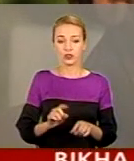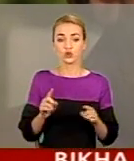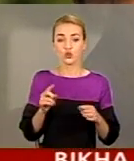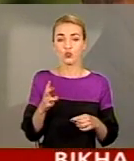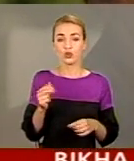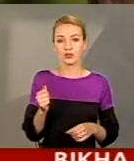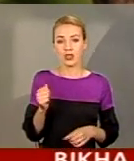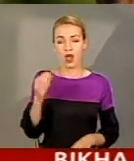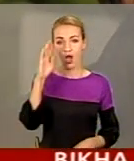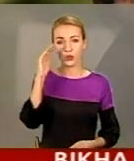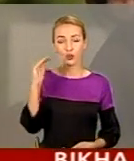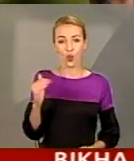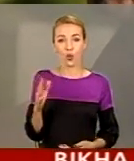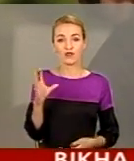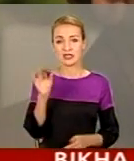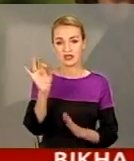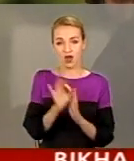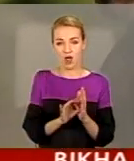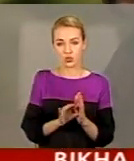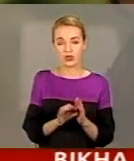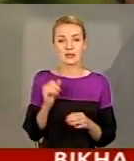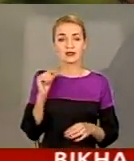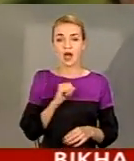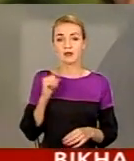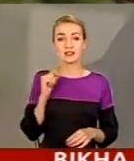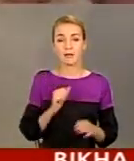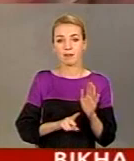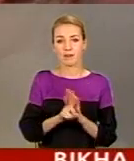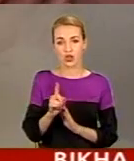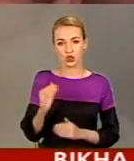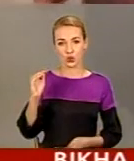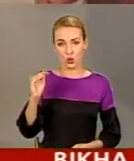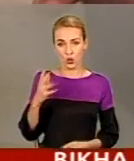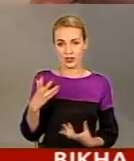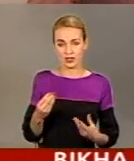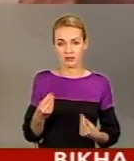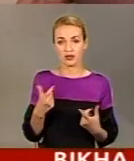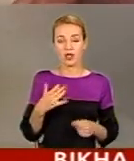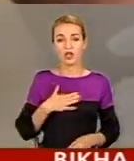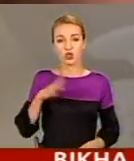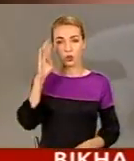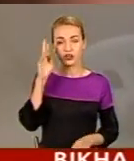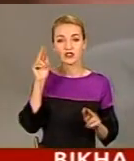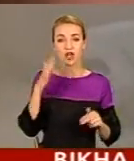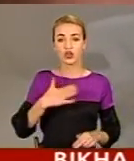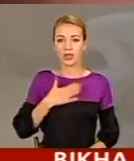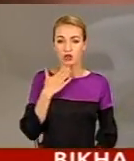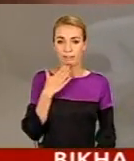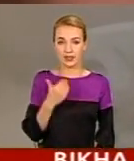Чому на нього усе зразу, із самих-самих перших його днів? Ти наш хлопчик, зайчик наш